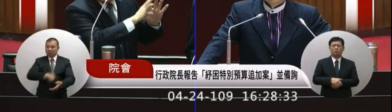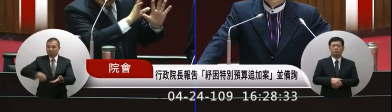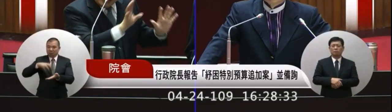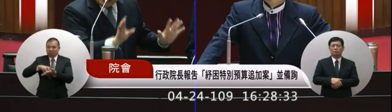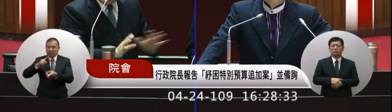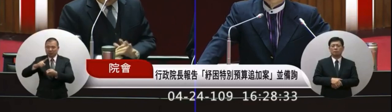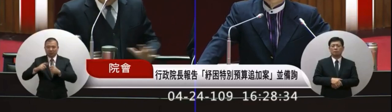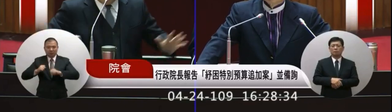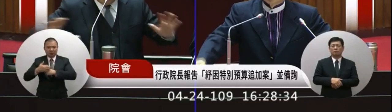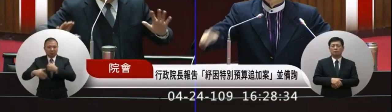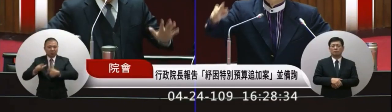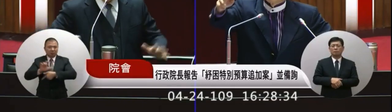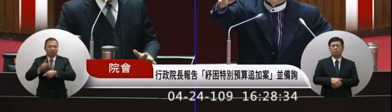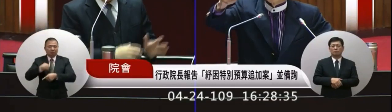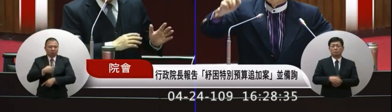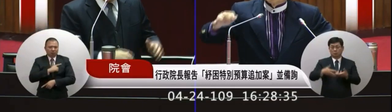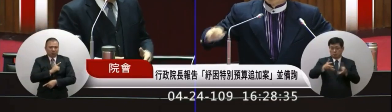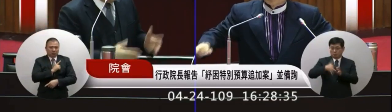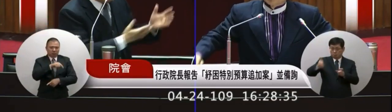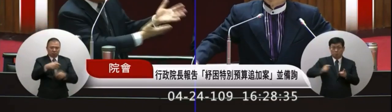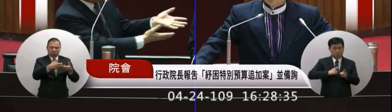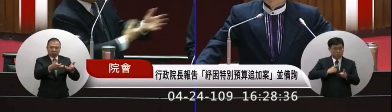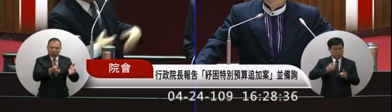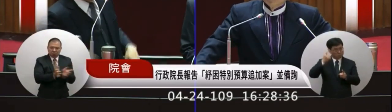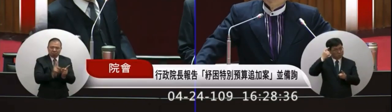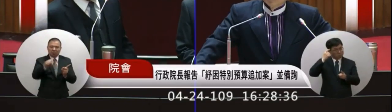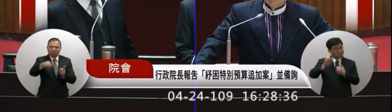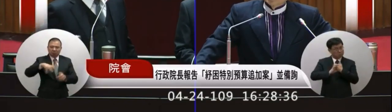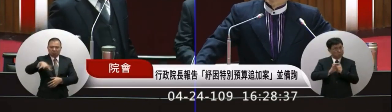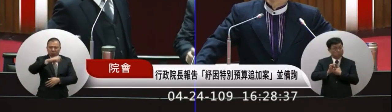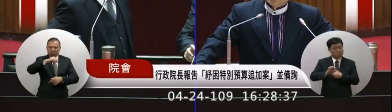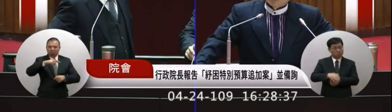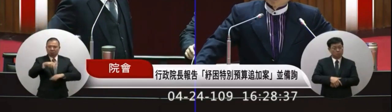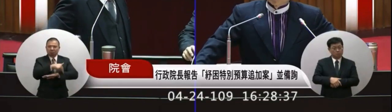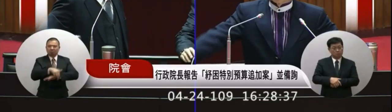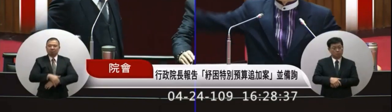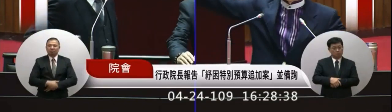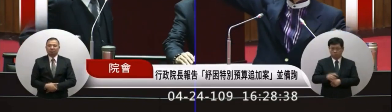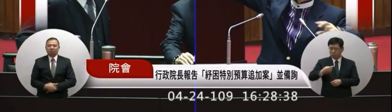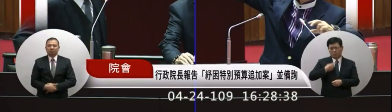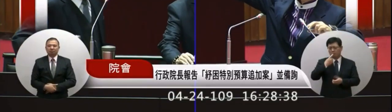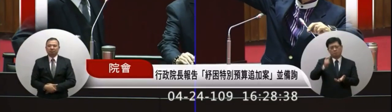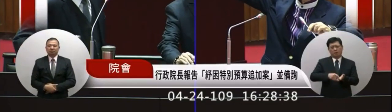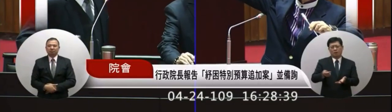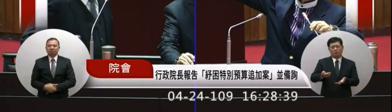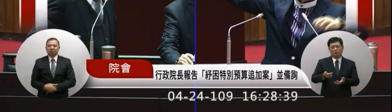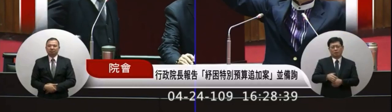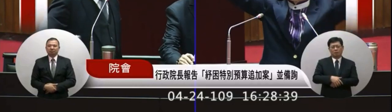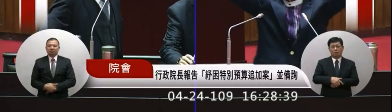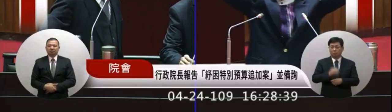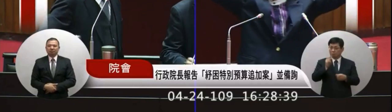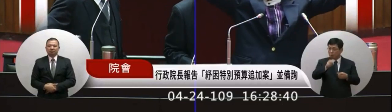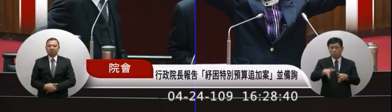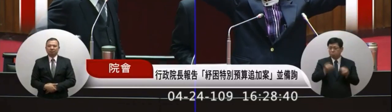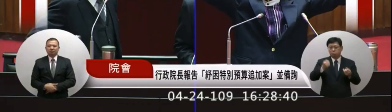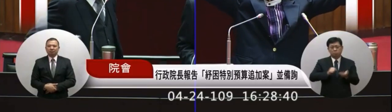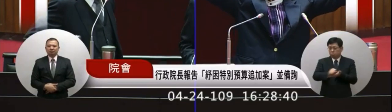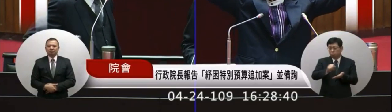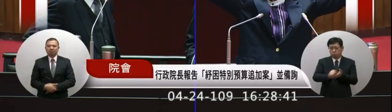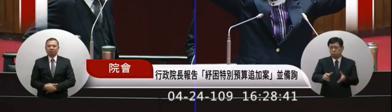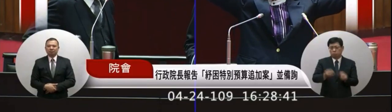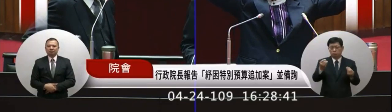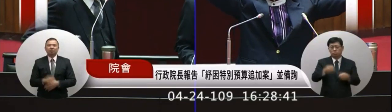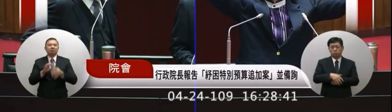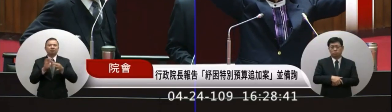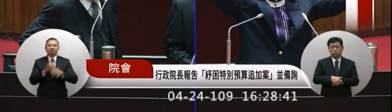家归来全盘。 保定要不要正面思考？ 保定要 不要正面思考？这么简单，你看到？你都不要硬， 不